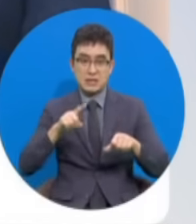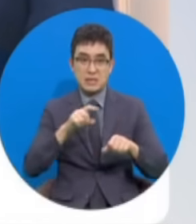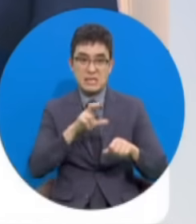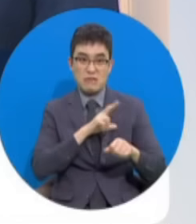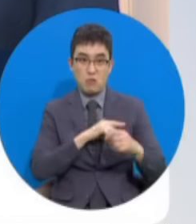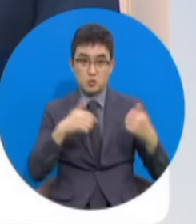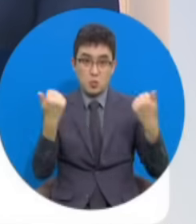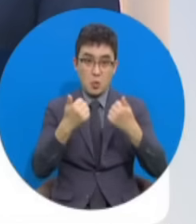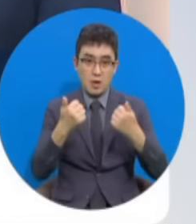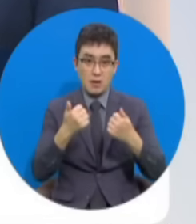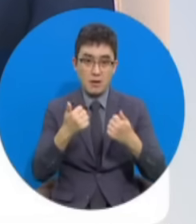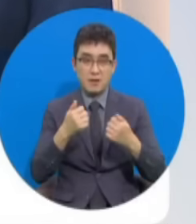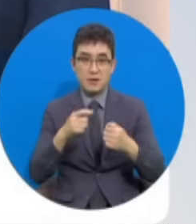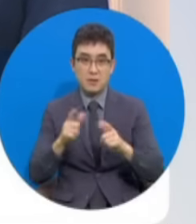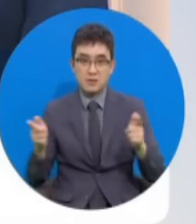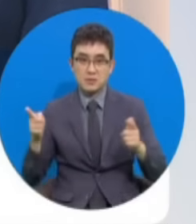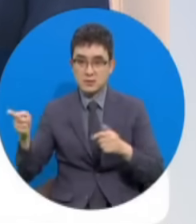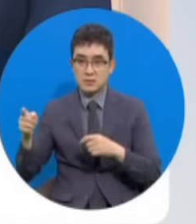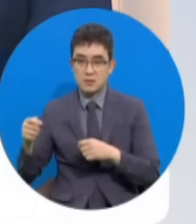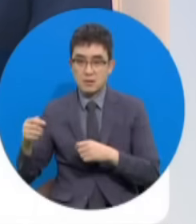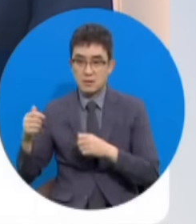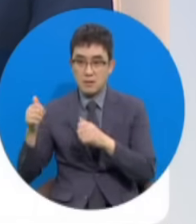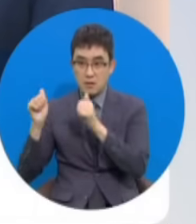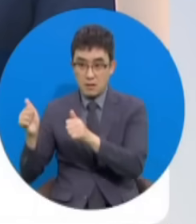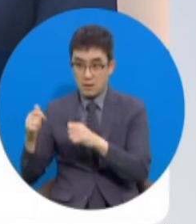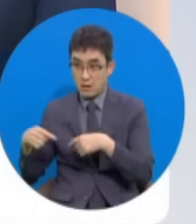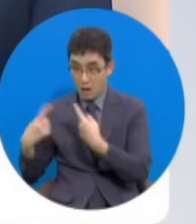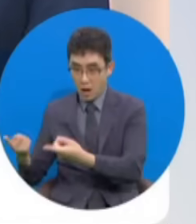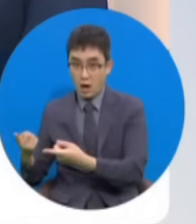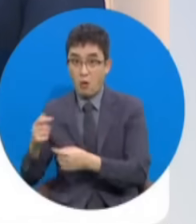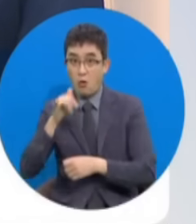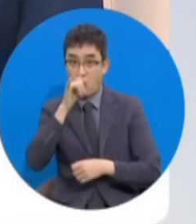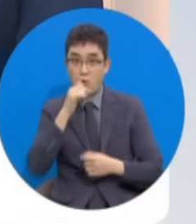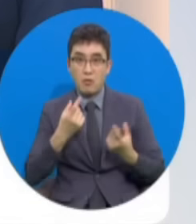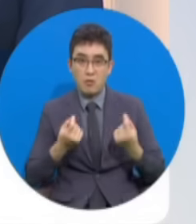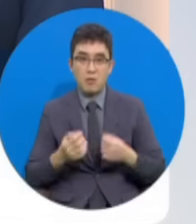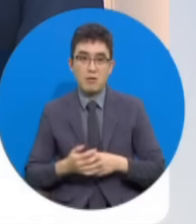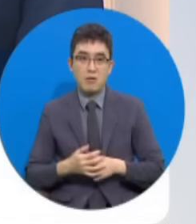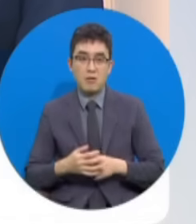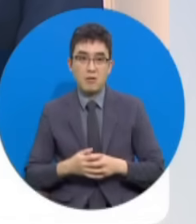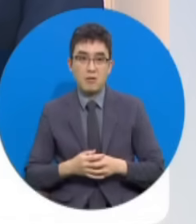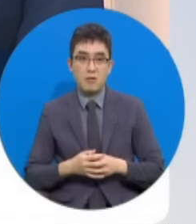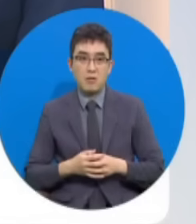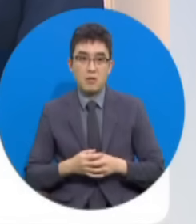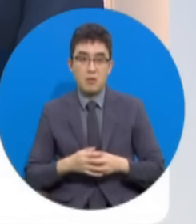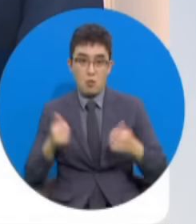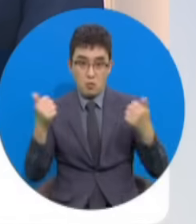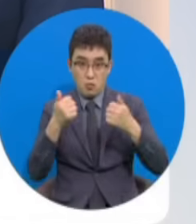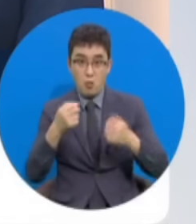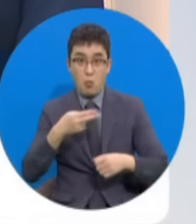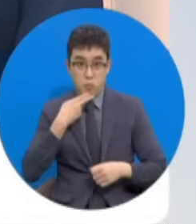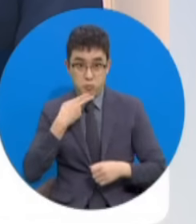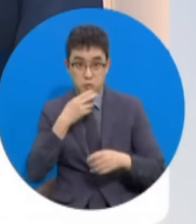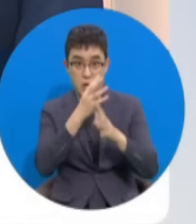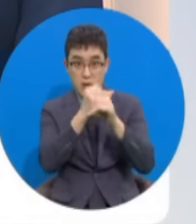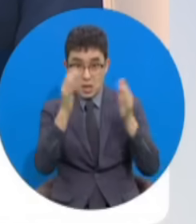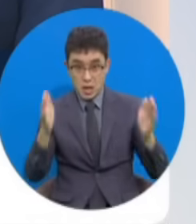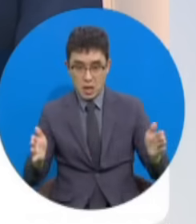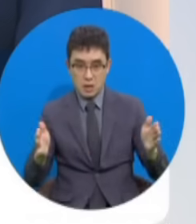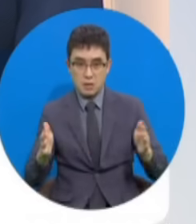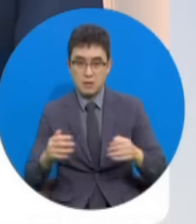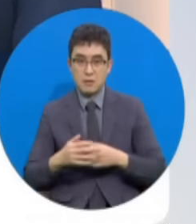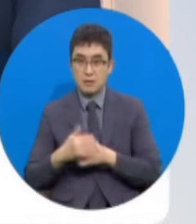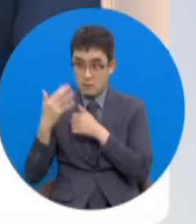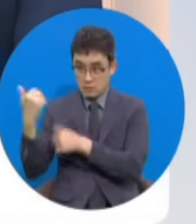실질 심사를 참석하지 않았습니까? 그때도 그 불체포특권 포기가 아니었고요. 회기가 없는 기간을 통해서 나가서 영장